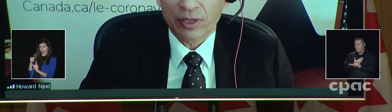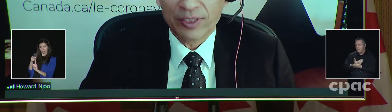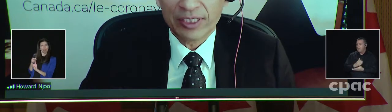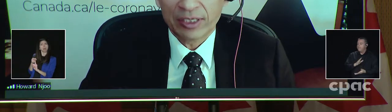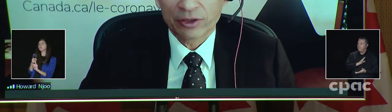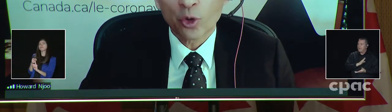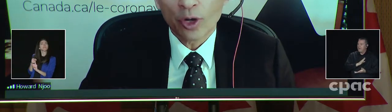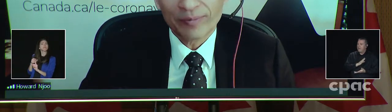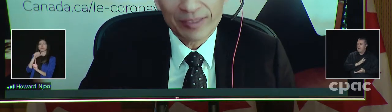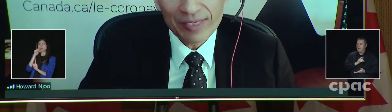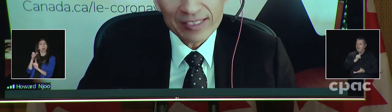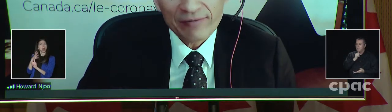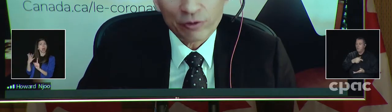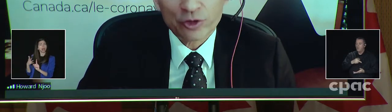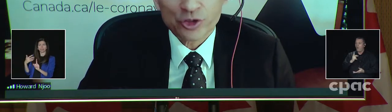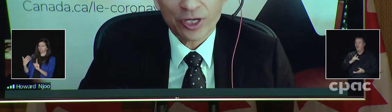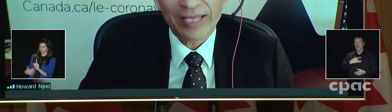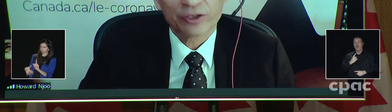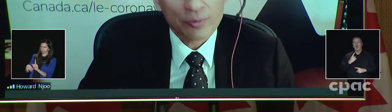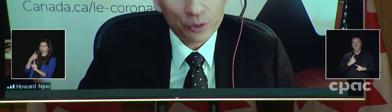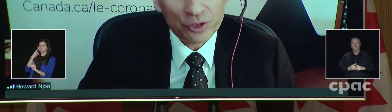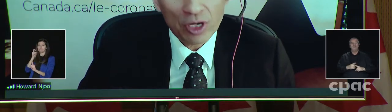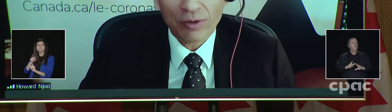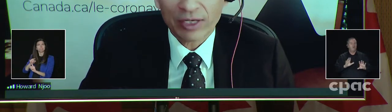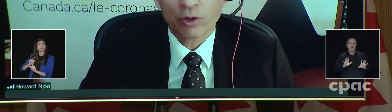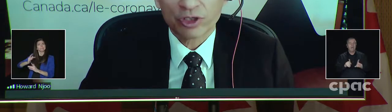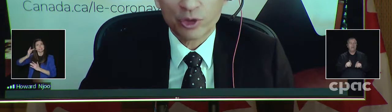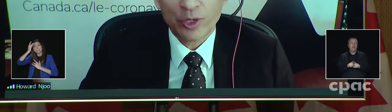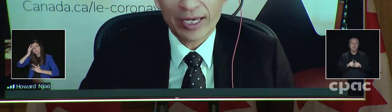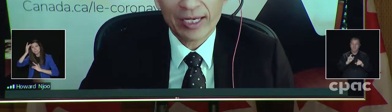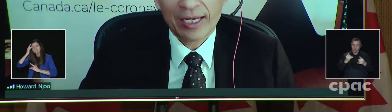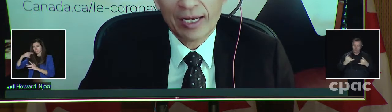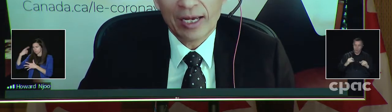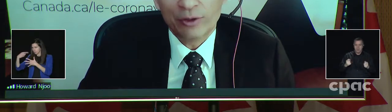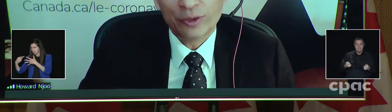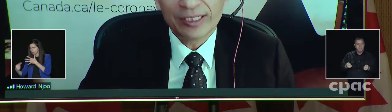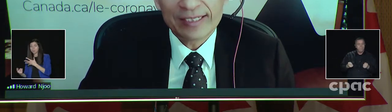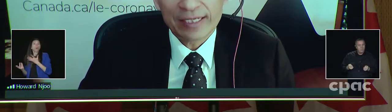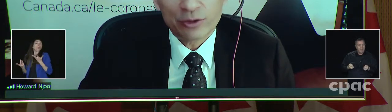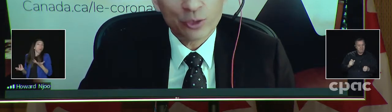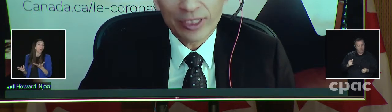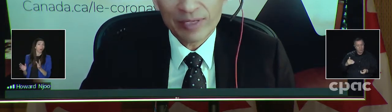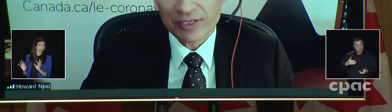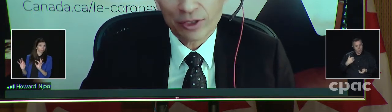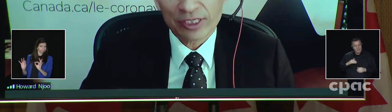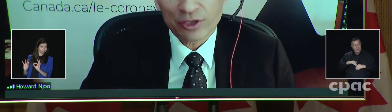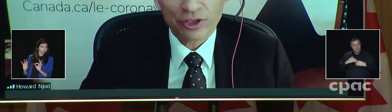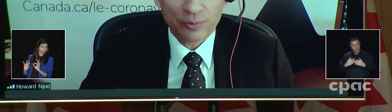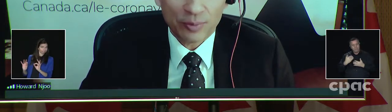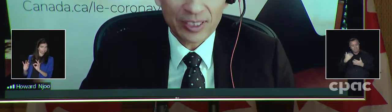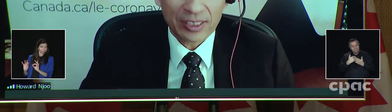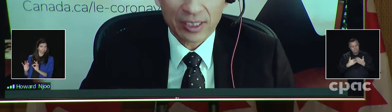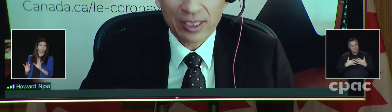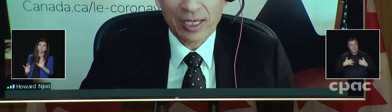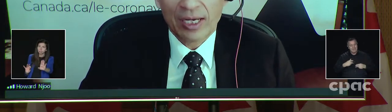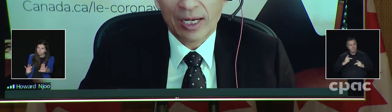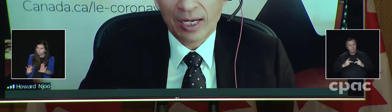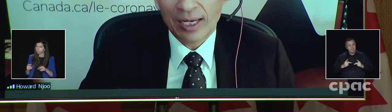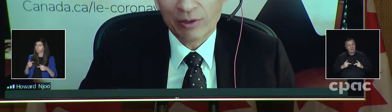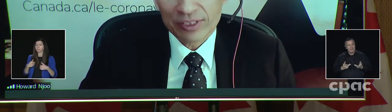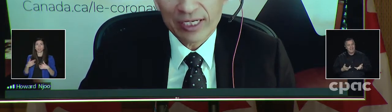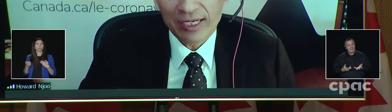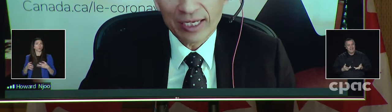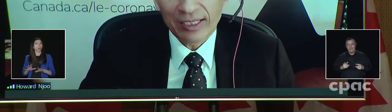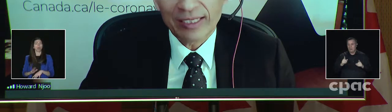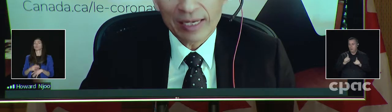être, comme on dit, trop optimiste. Il faut toujours être prudent et continuer à utiliser toutes les mesures de santé publique